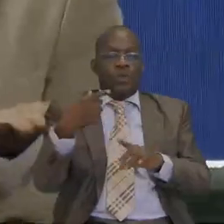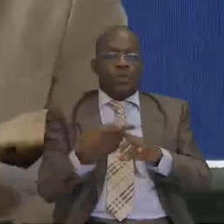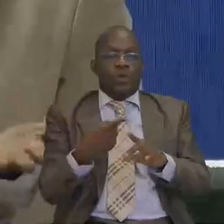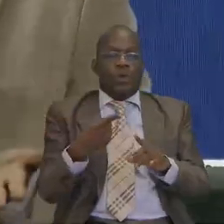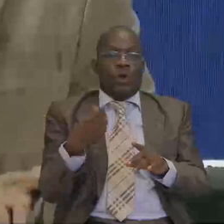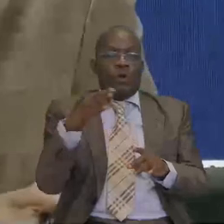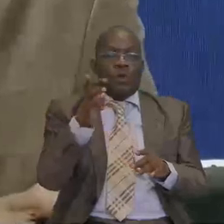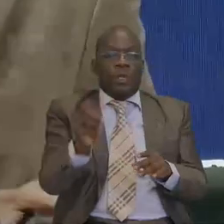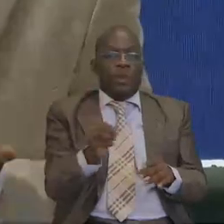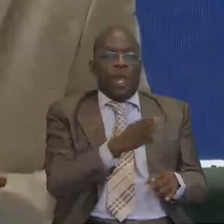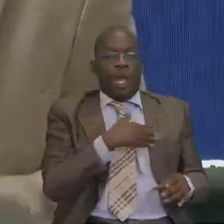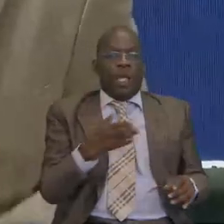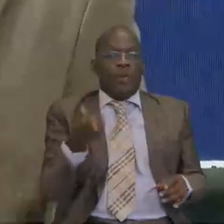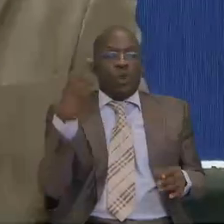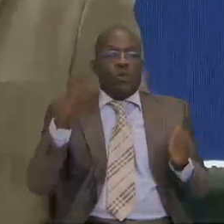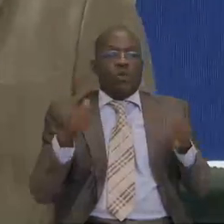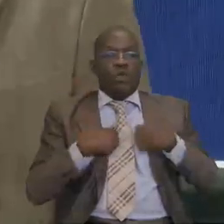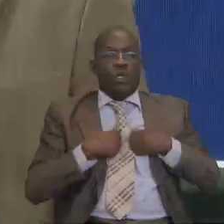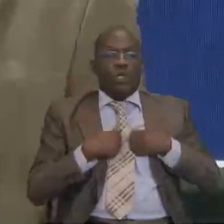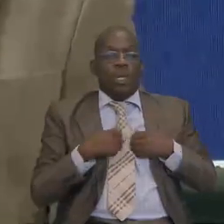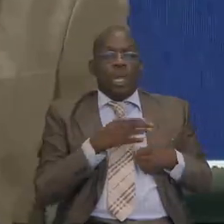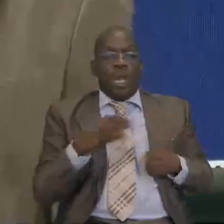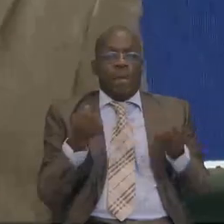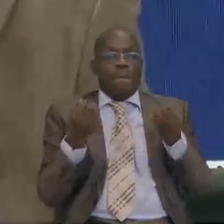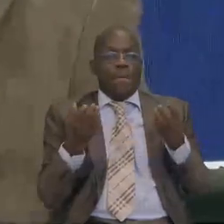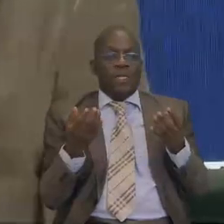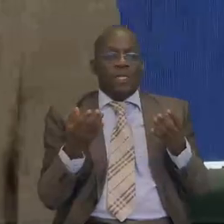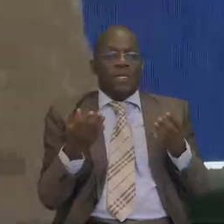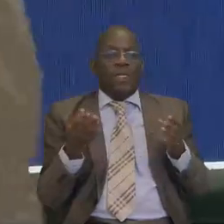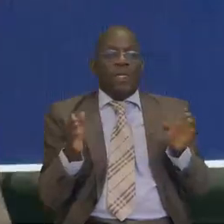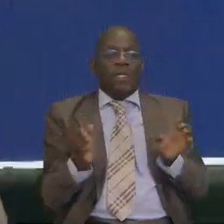paralytiques et de boiteux furent guéris.